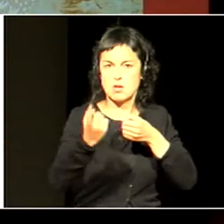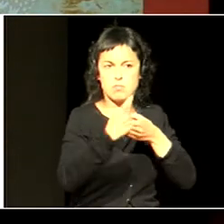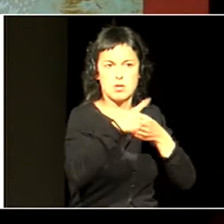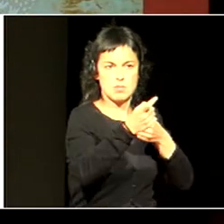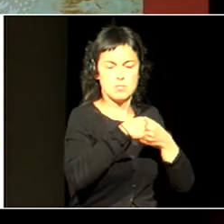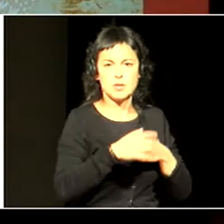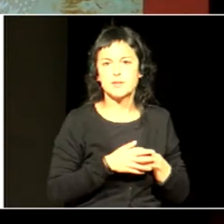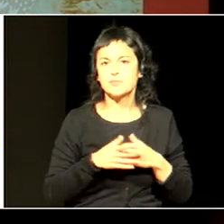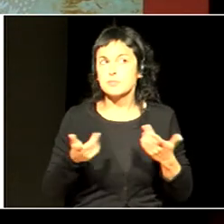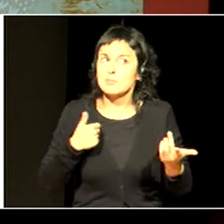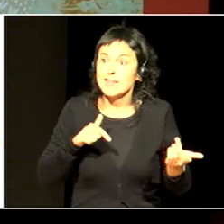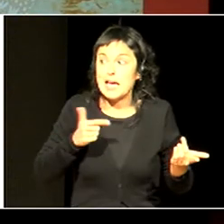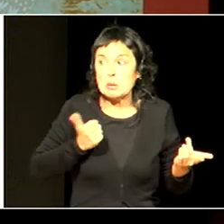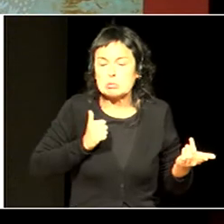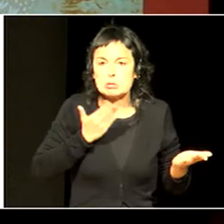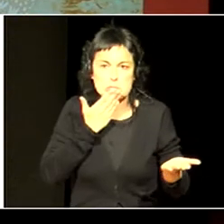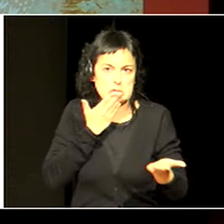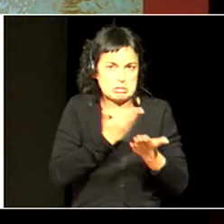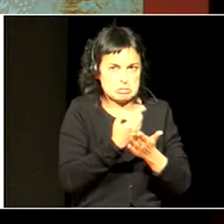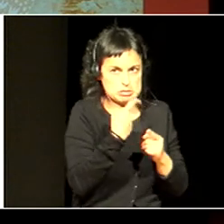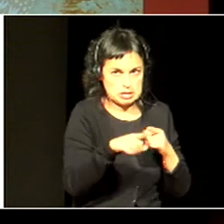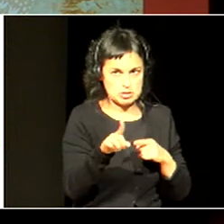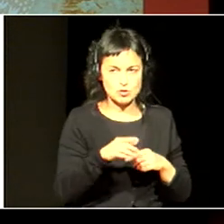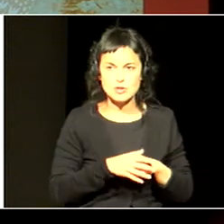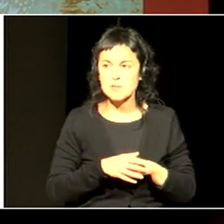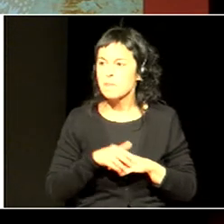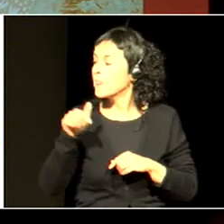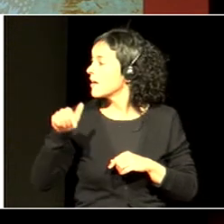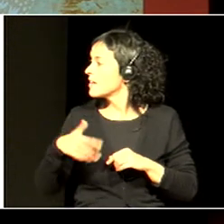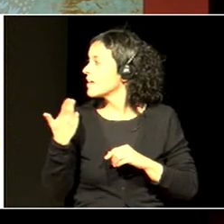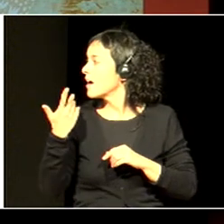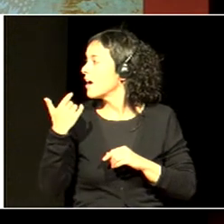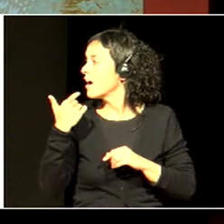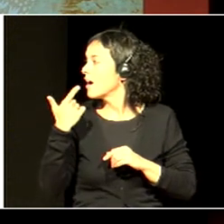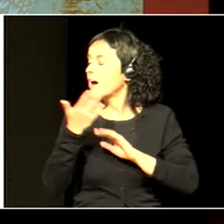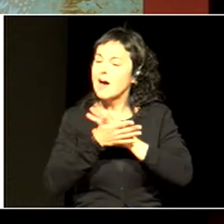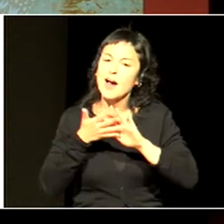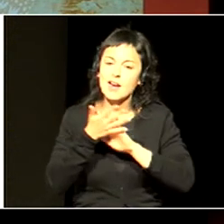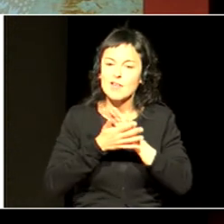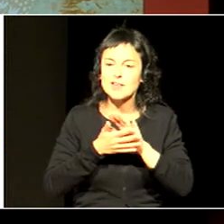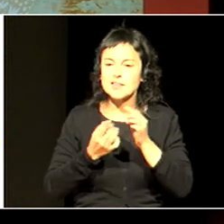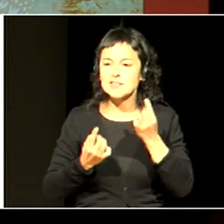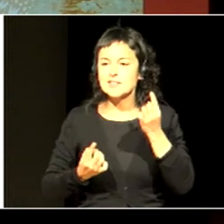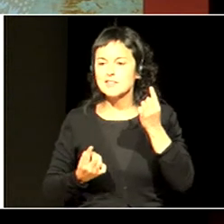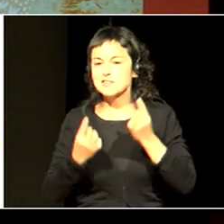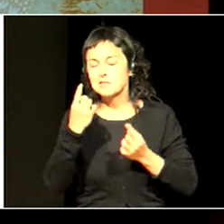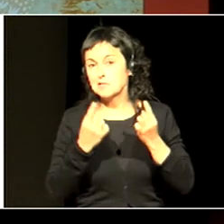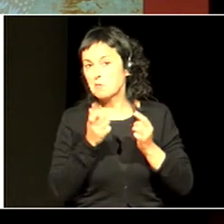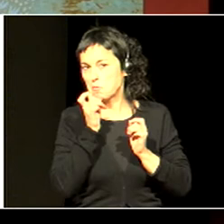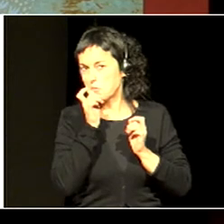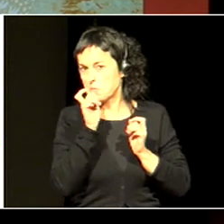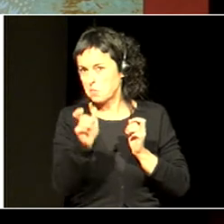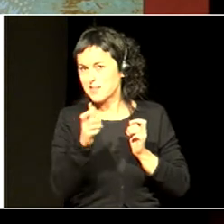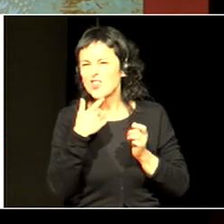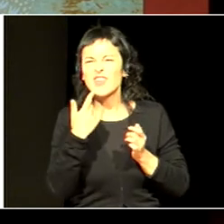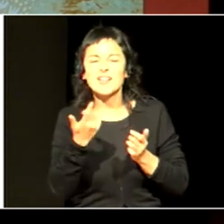neukeia eskakizun bat. Eta eskakizuna da, hemen aipatu dabe, zelan eta batzuk oso figura hon erabili dabe, irakaslio